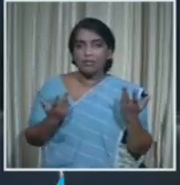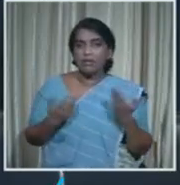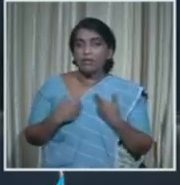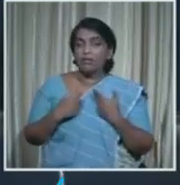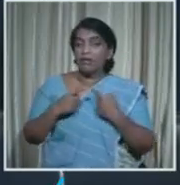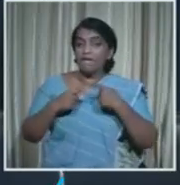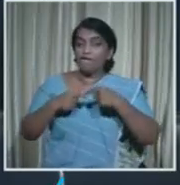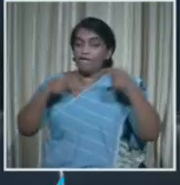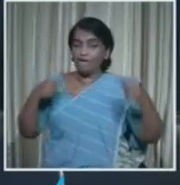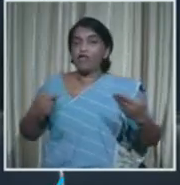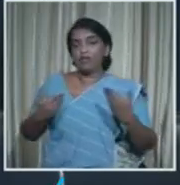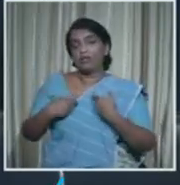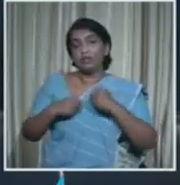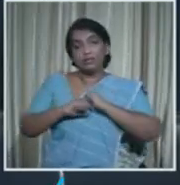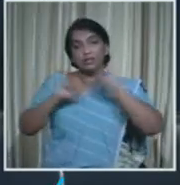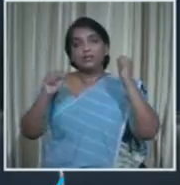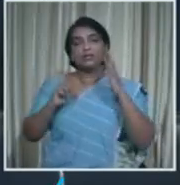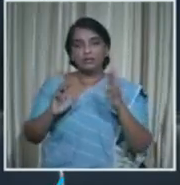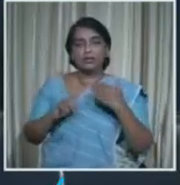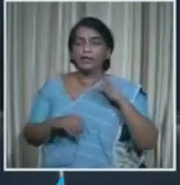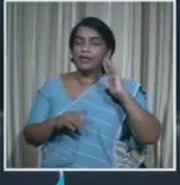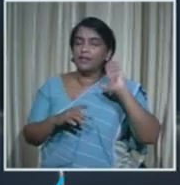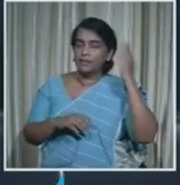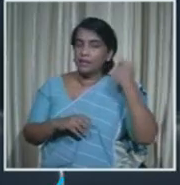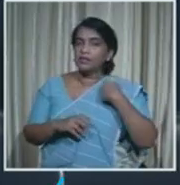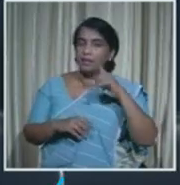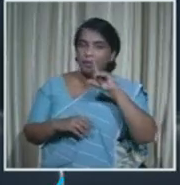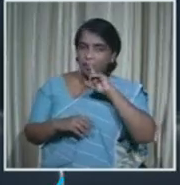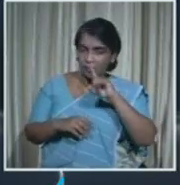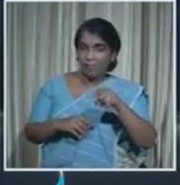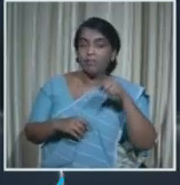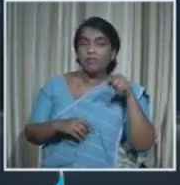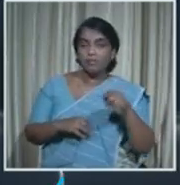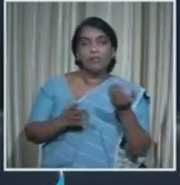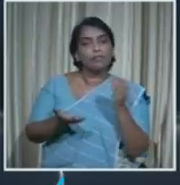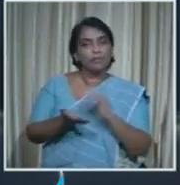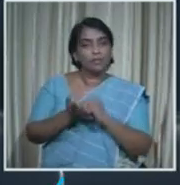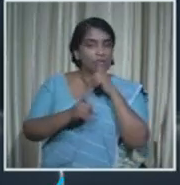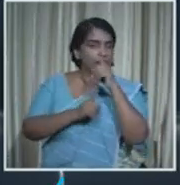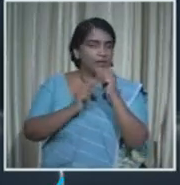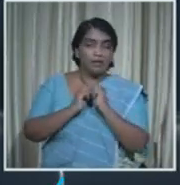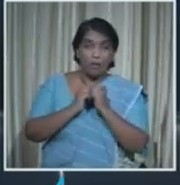විරුද්ධවත් වෙනවා මම විශේෂයෙන්ම කියන්නේ මේ ගැන තවත් කතා කරන්න